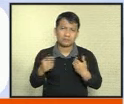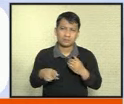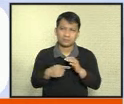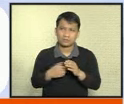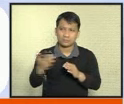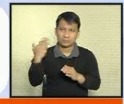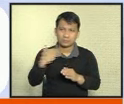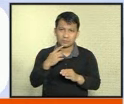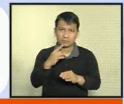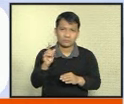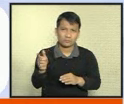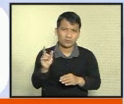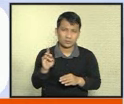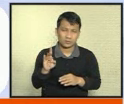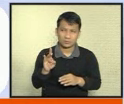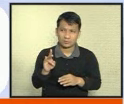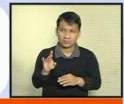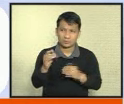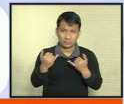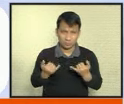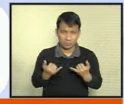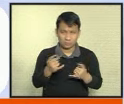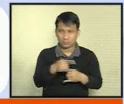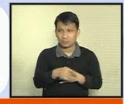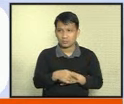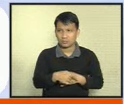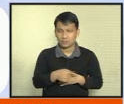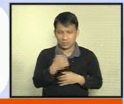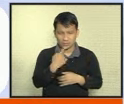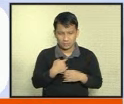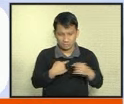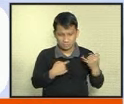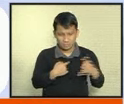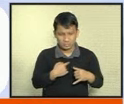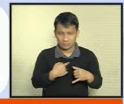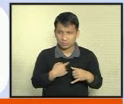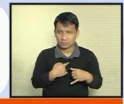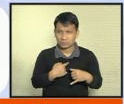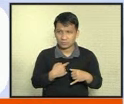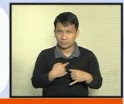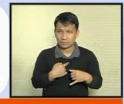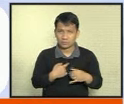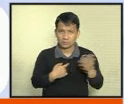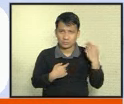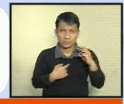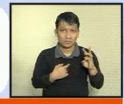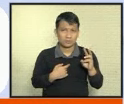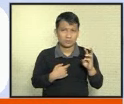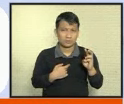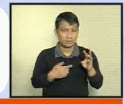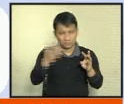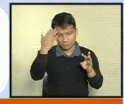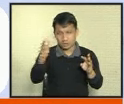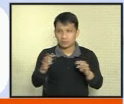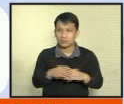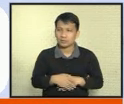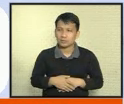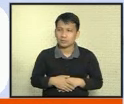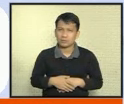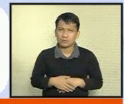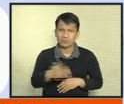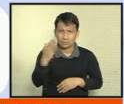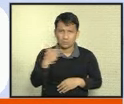pa ito? 2017 po. Ilan taon ka ba noon? Nasa 16 po ko yun. Ah, wala ka pang kamuang-muang. Apo.